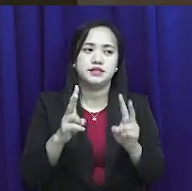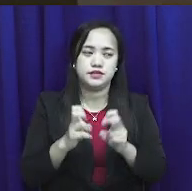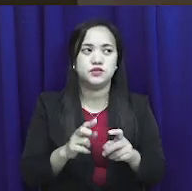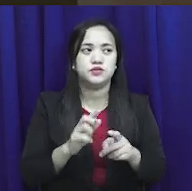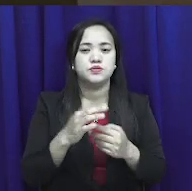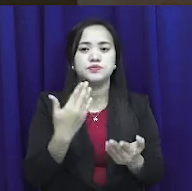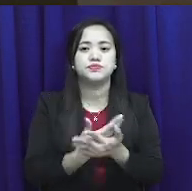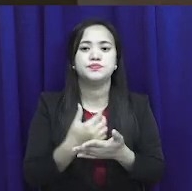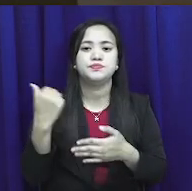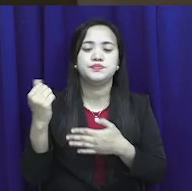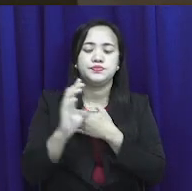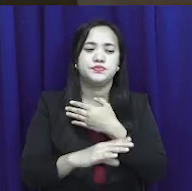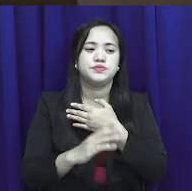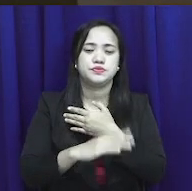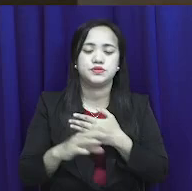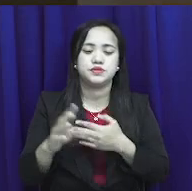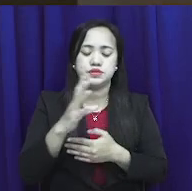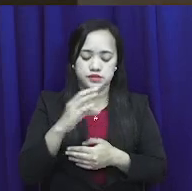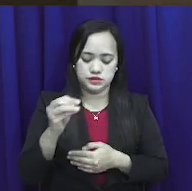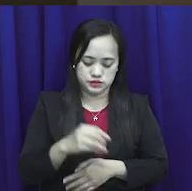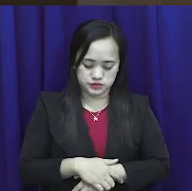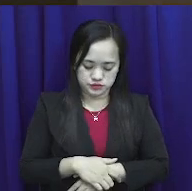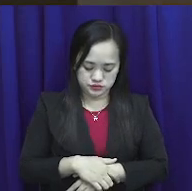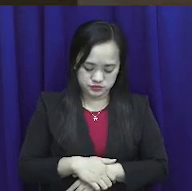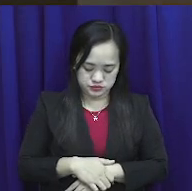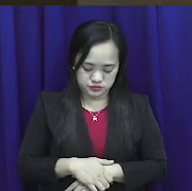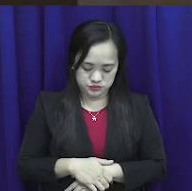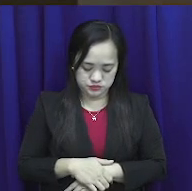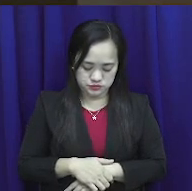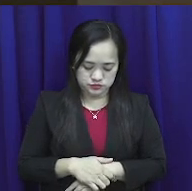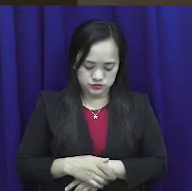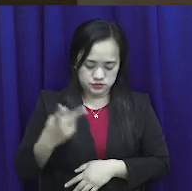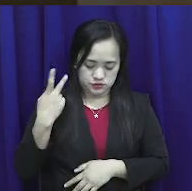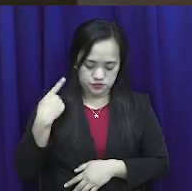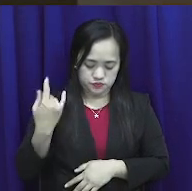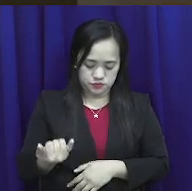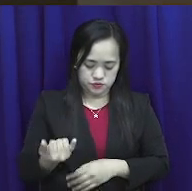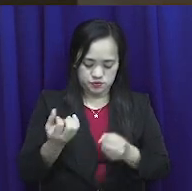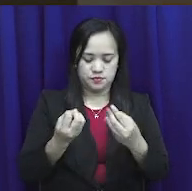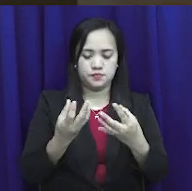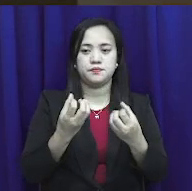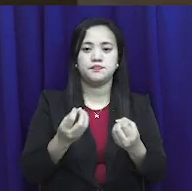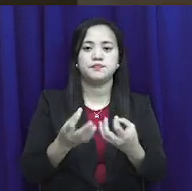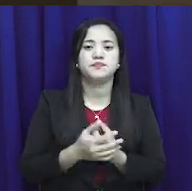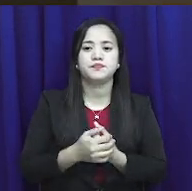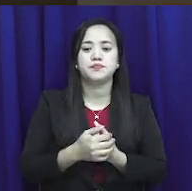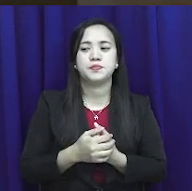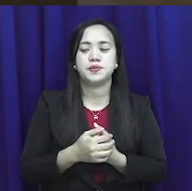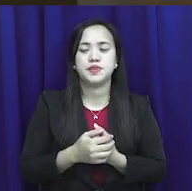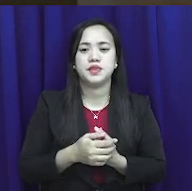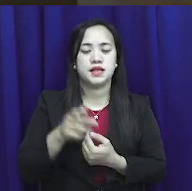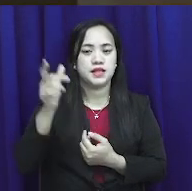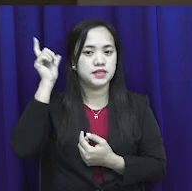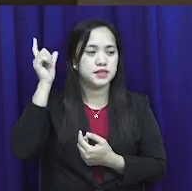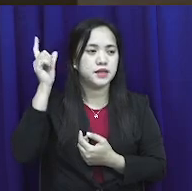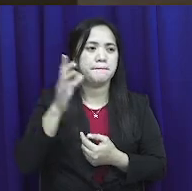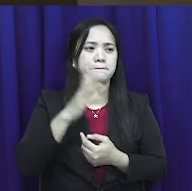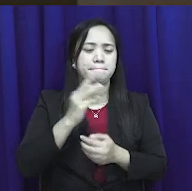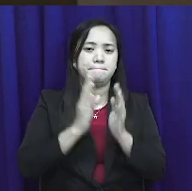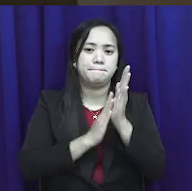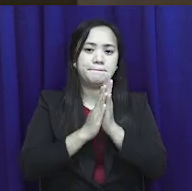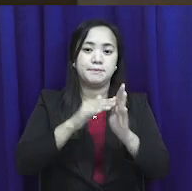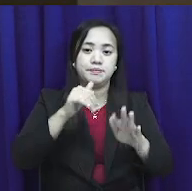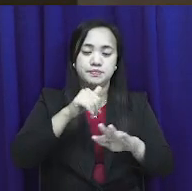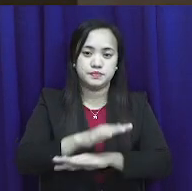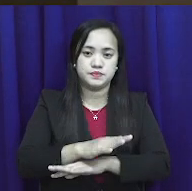natin sa ibang bansa naku o na naman dumadagsa na naman ang ating mga listeners Please pass